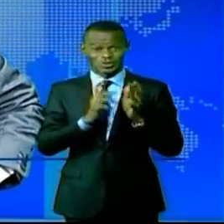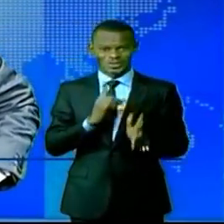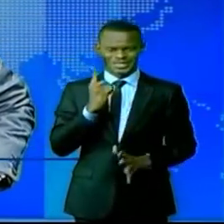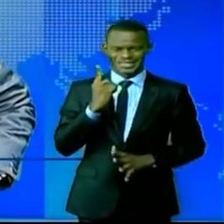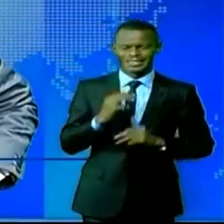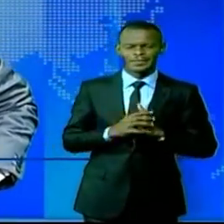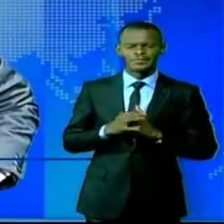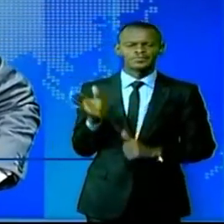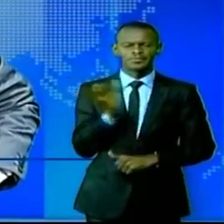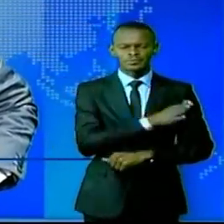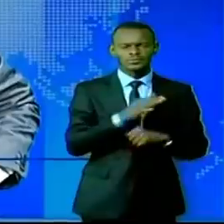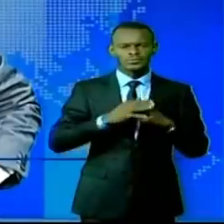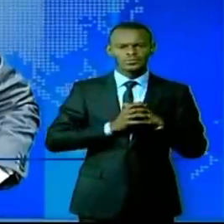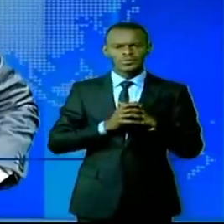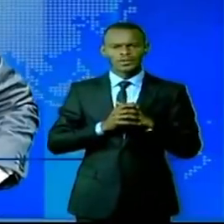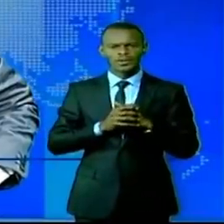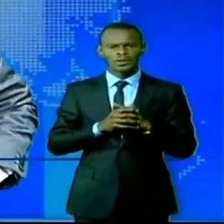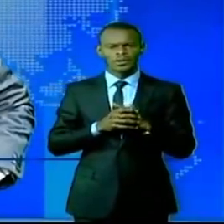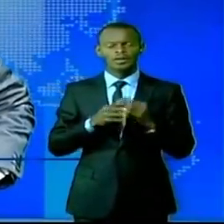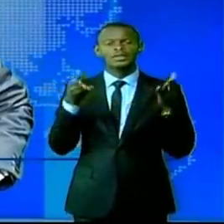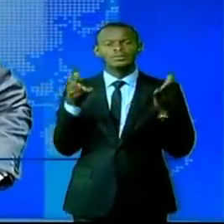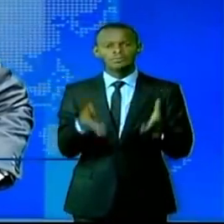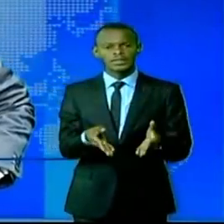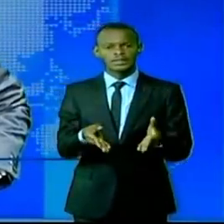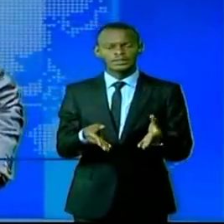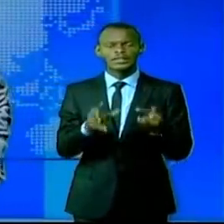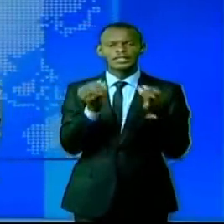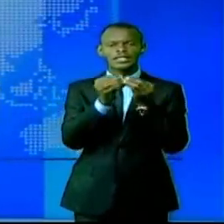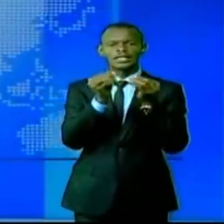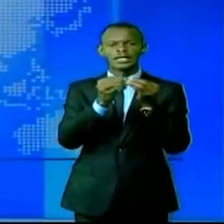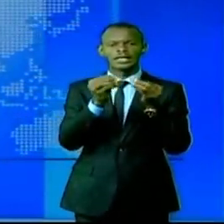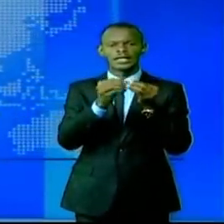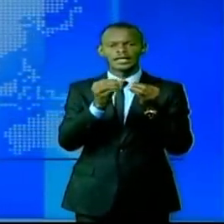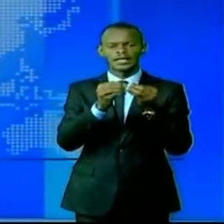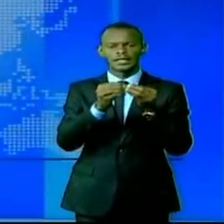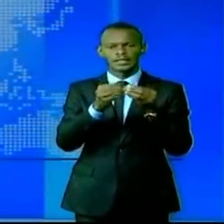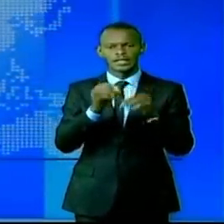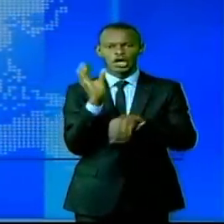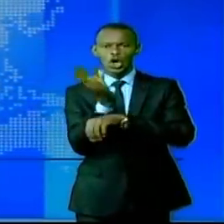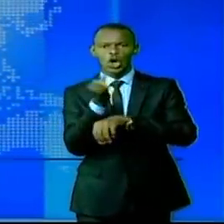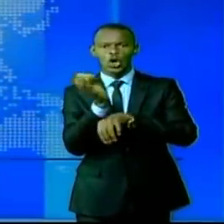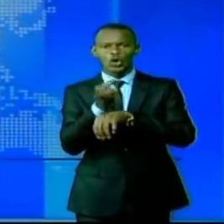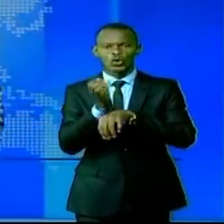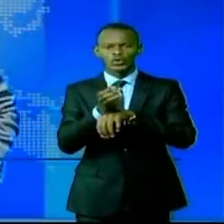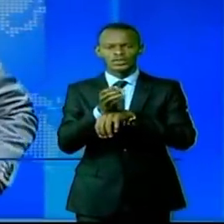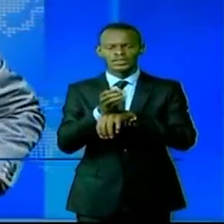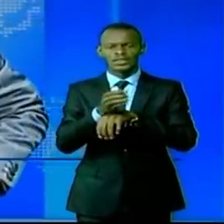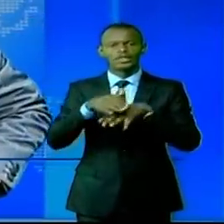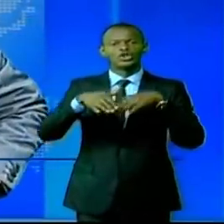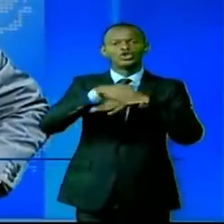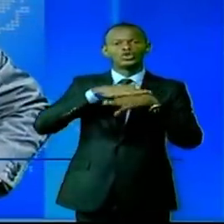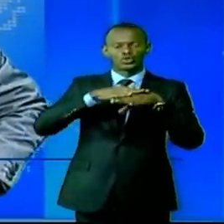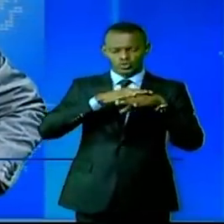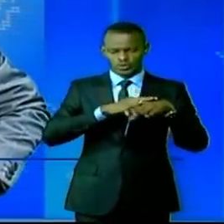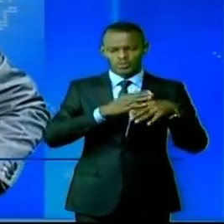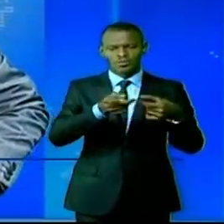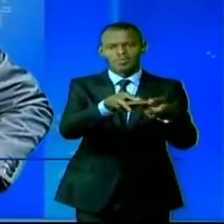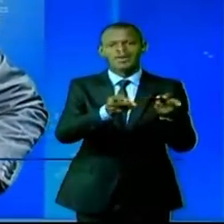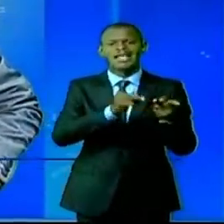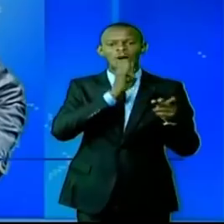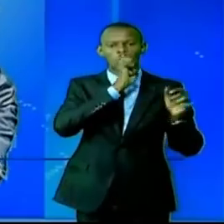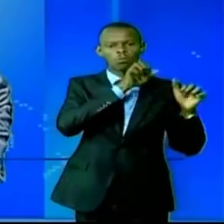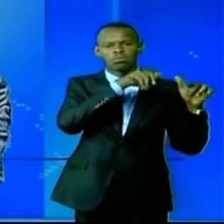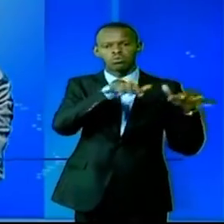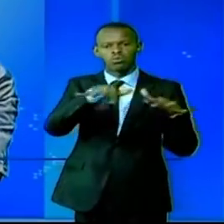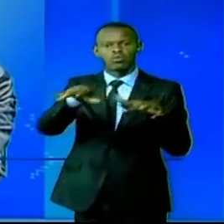du conseil consultatif du bassin du Nil, on en parle dans ce journal. La RDC fait partie des pays ayant signé pour l'initiative du